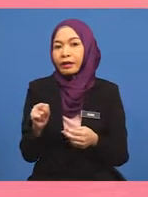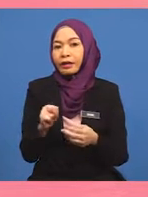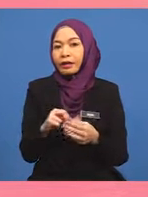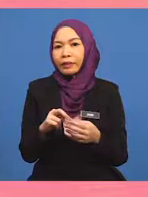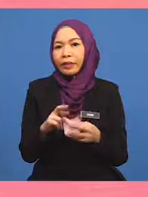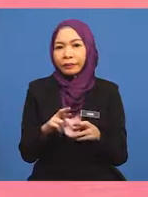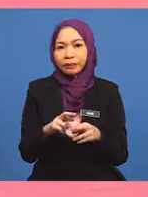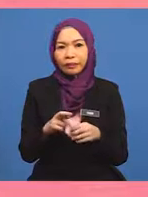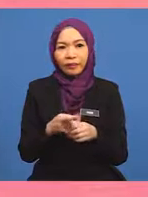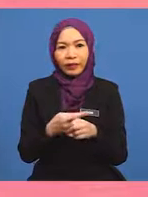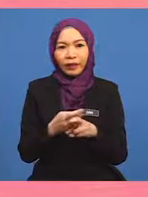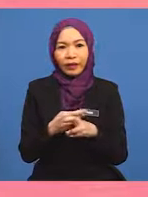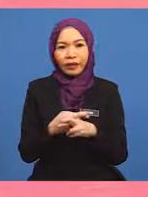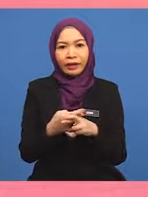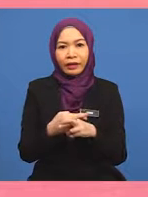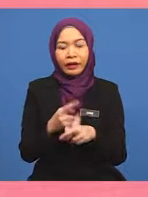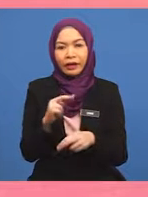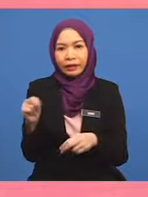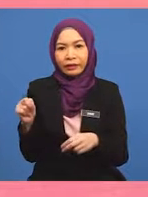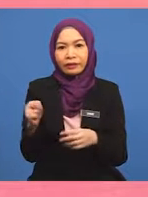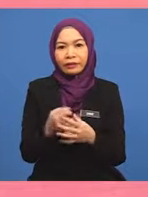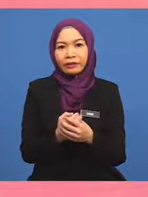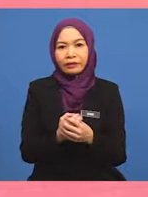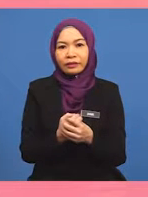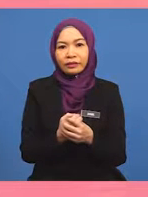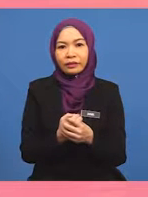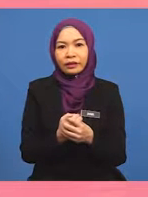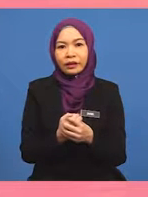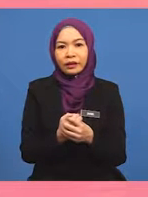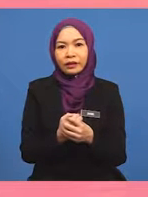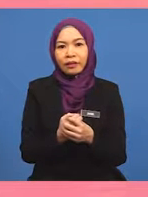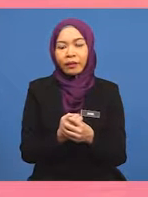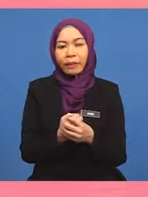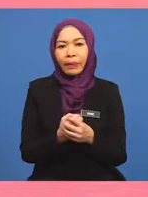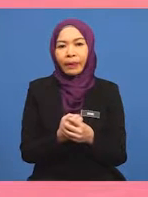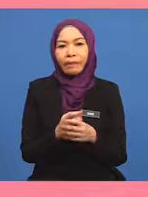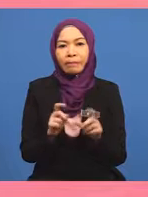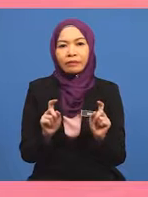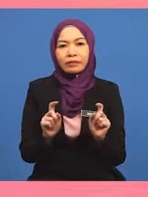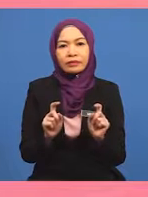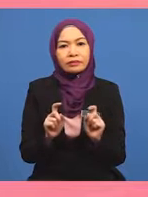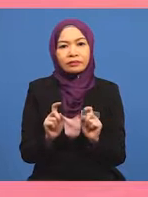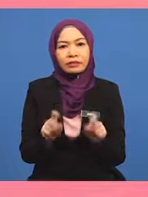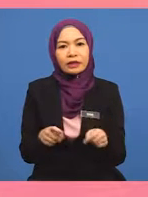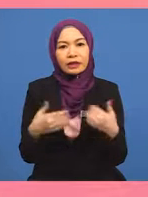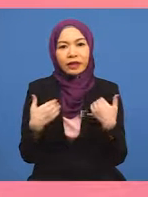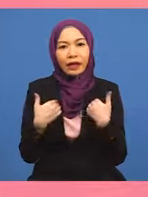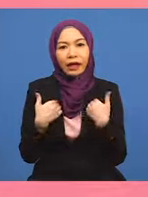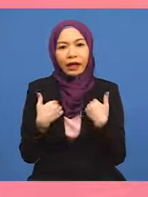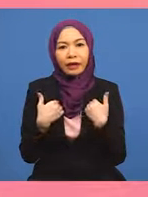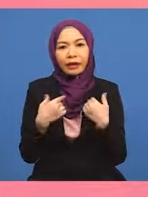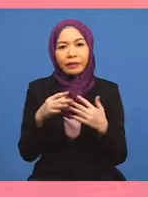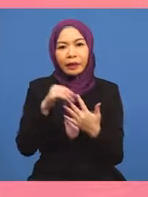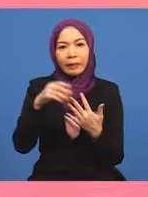terhasil mempunyai persamaan dan perbezaan dari segi